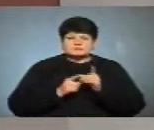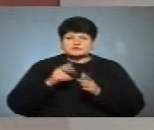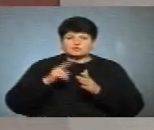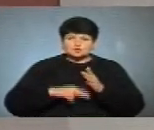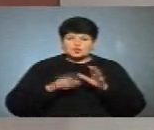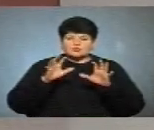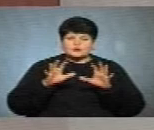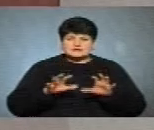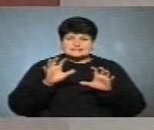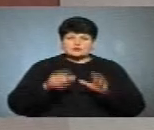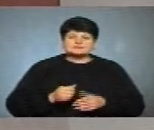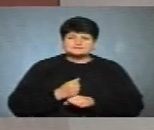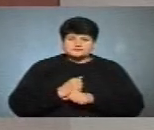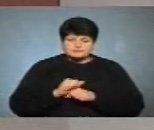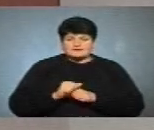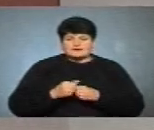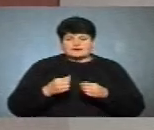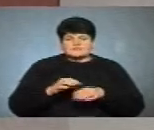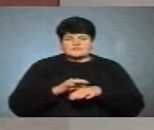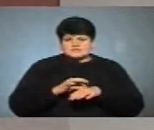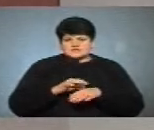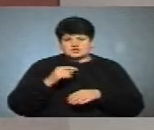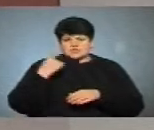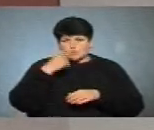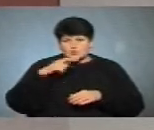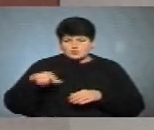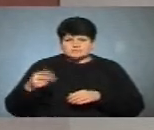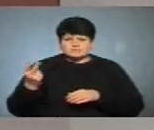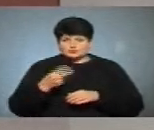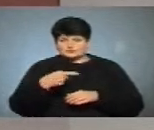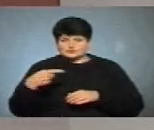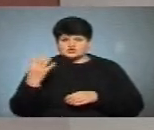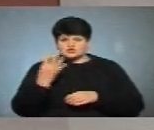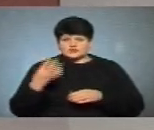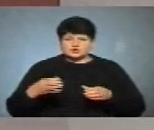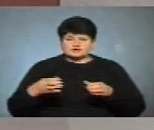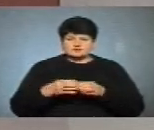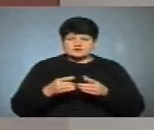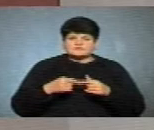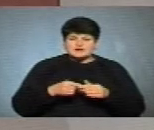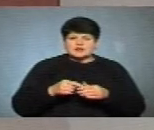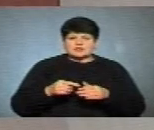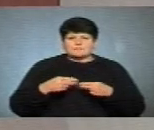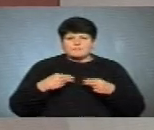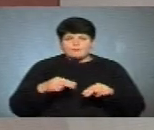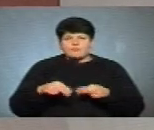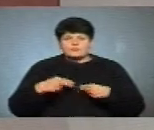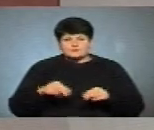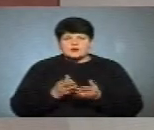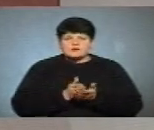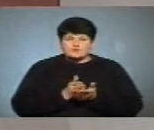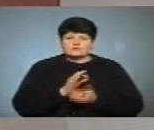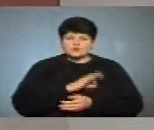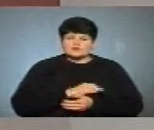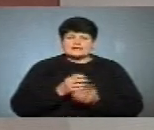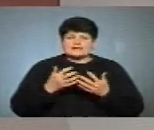кодексу. Закон зобов'язує фізичних осіб підприємців другої і четвертої категорії у сфері торгівлі та послуг використовувати касові апарати. Він